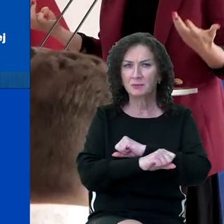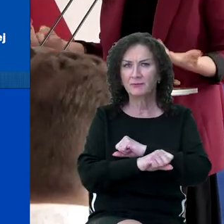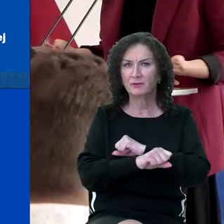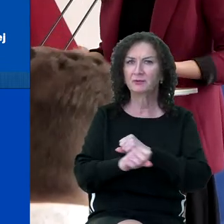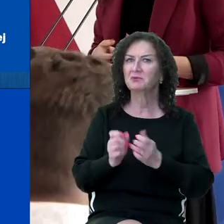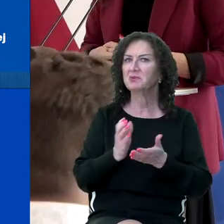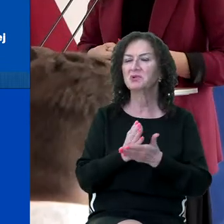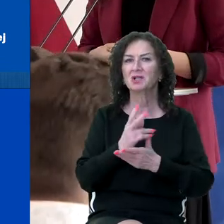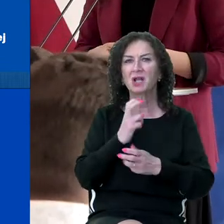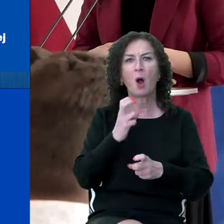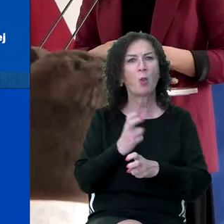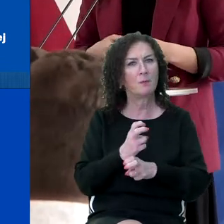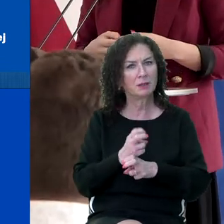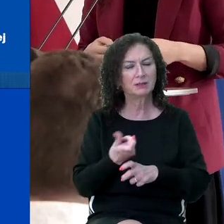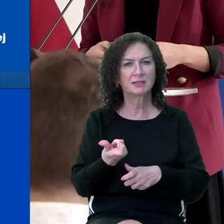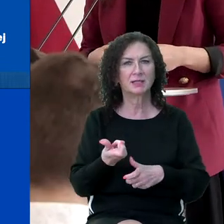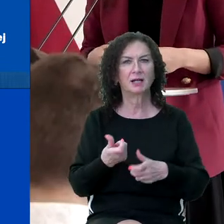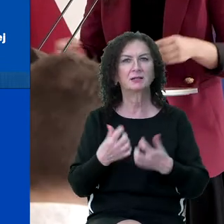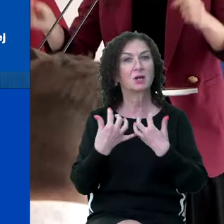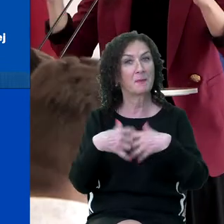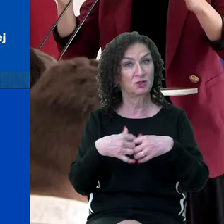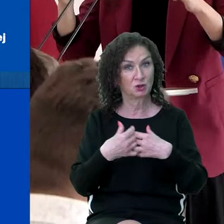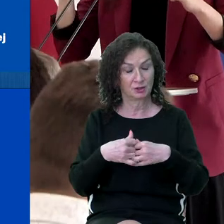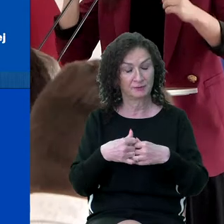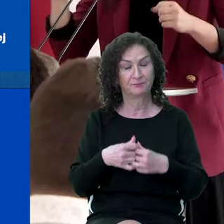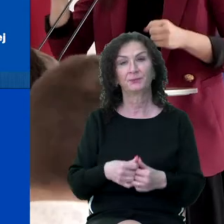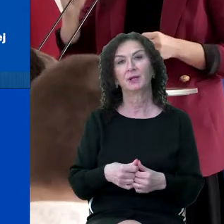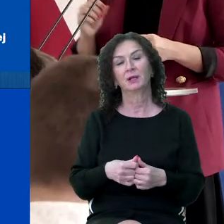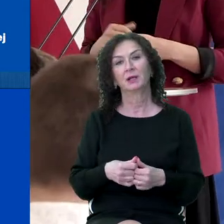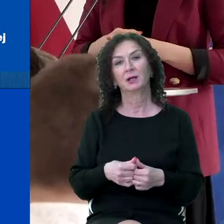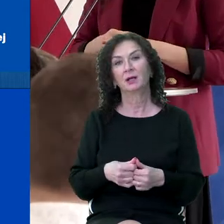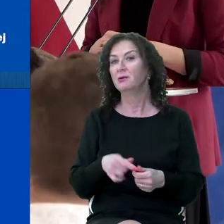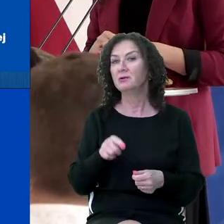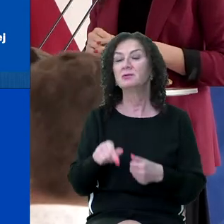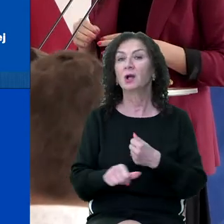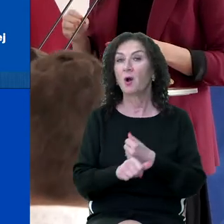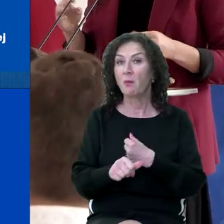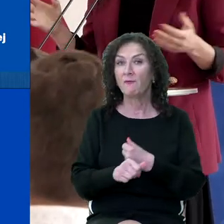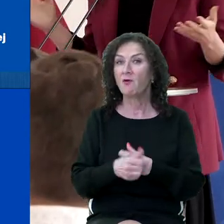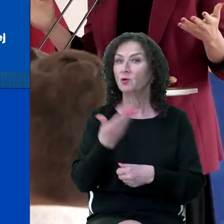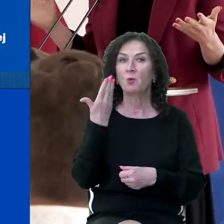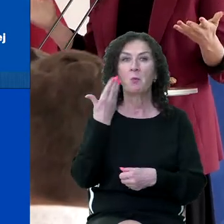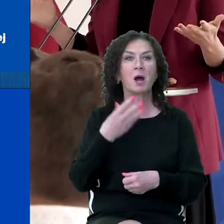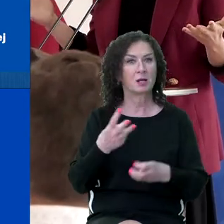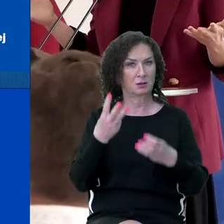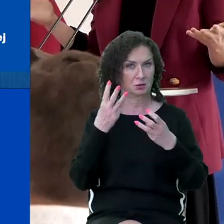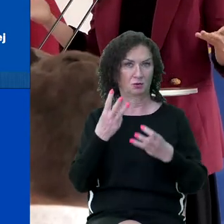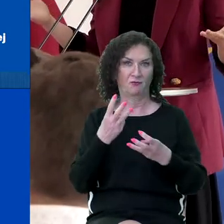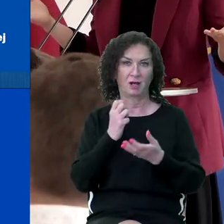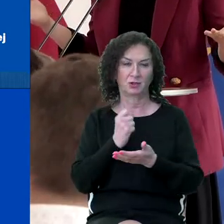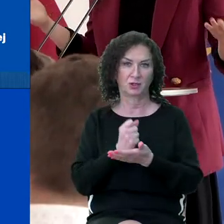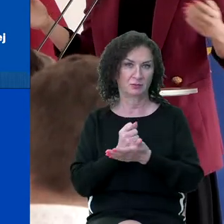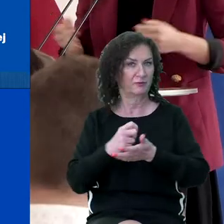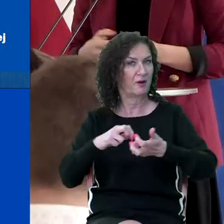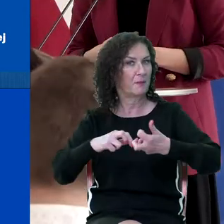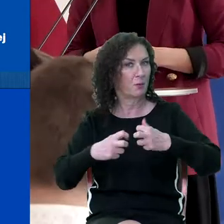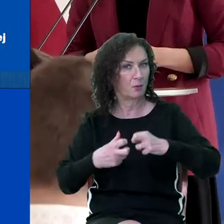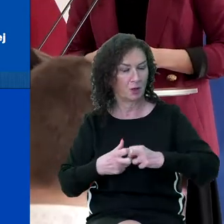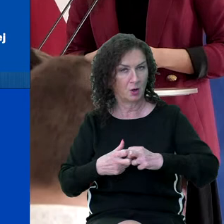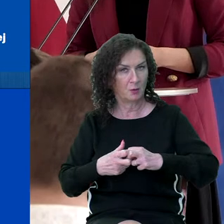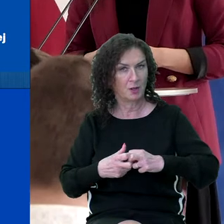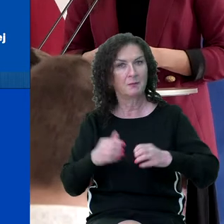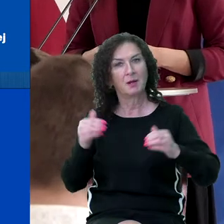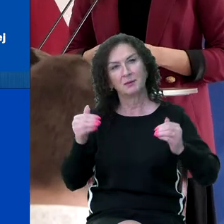właśnie automatyzację, przez maszyny. W związku z tym bardzo ważnym zagadnieniem, które to może taką poddam pod dyskusję na